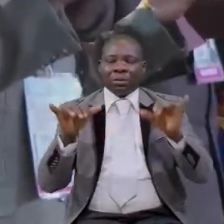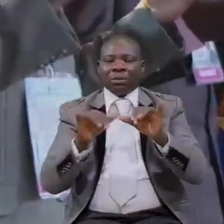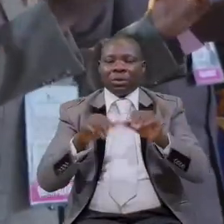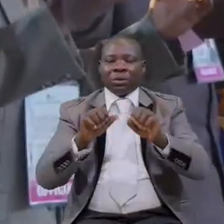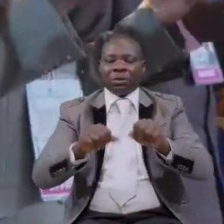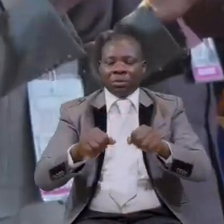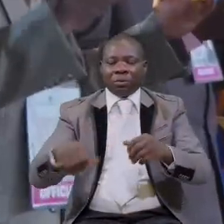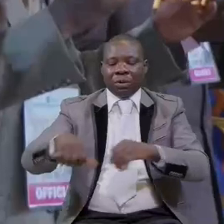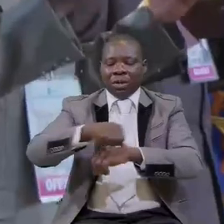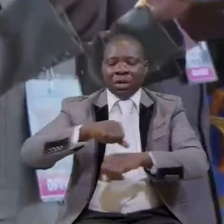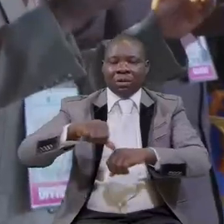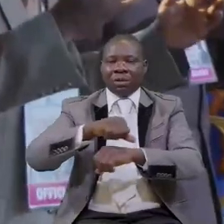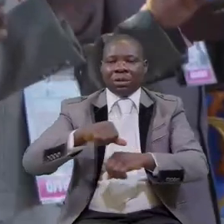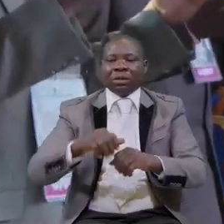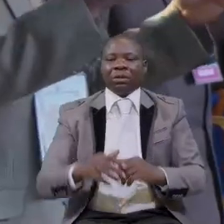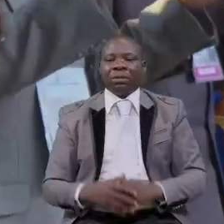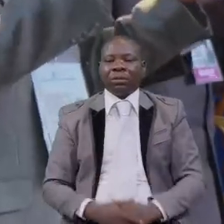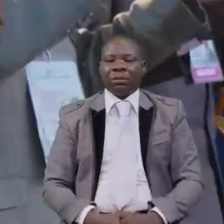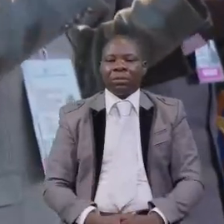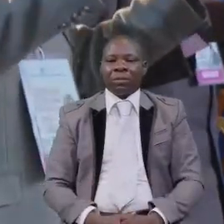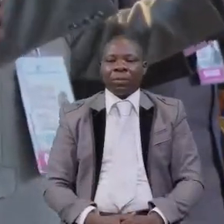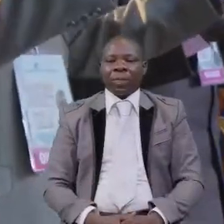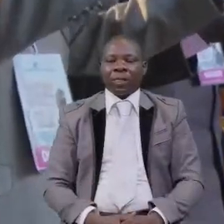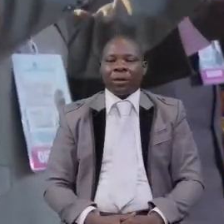L'onction incommensurable.